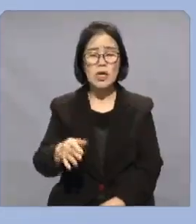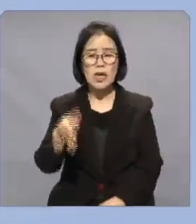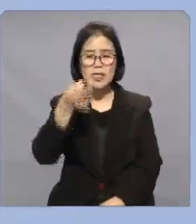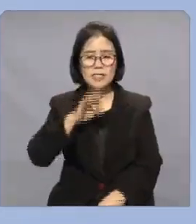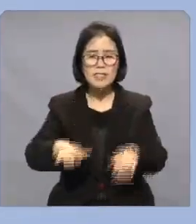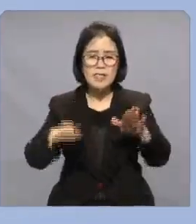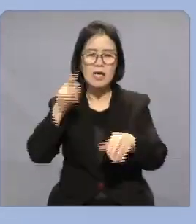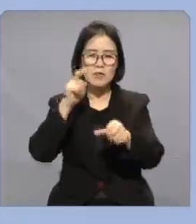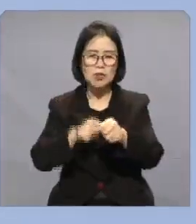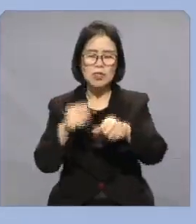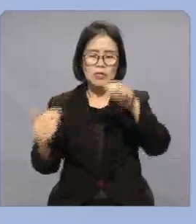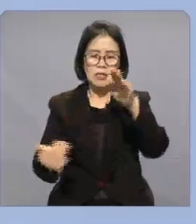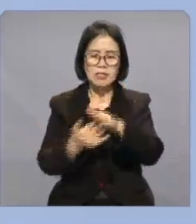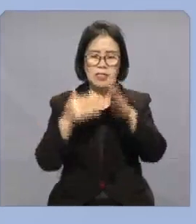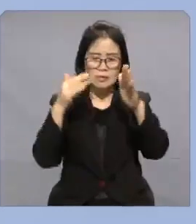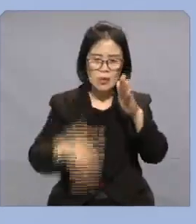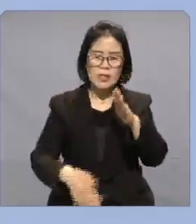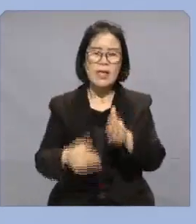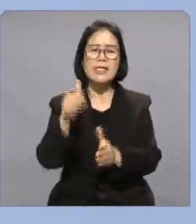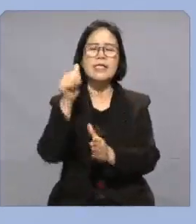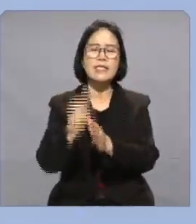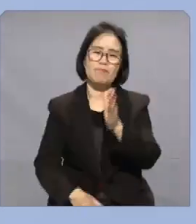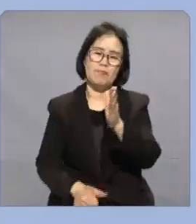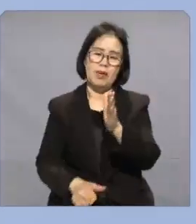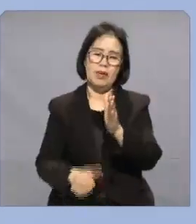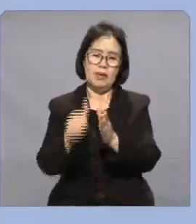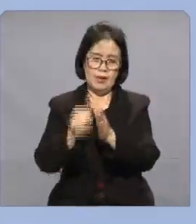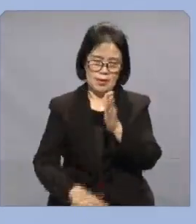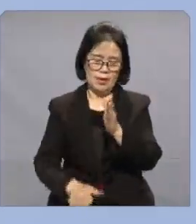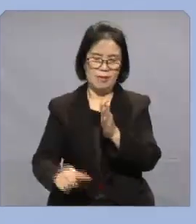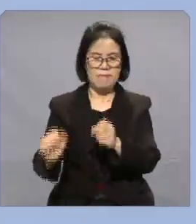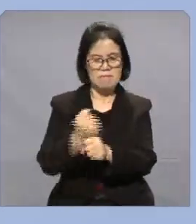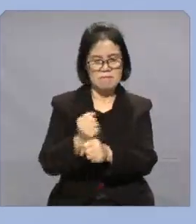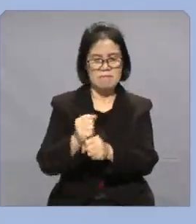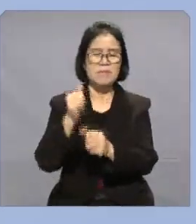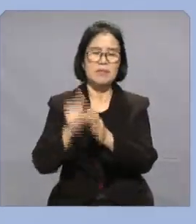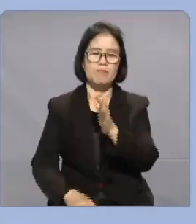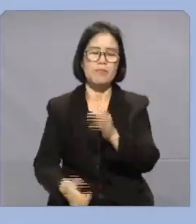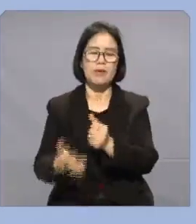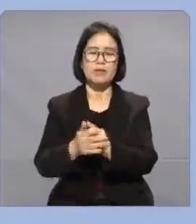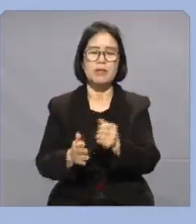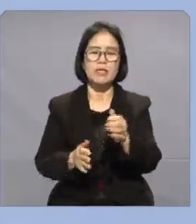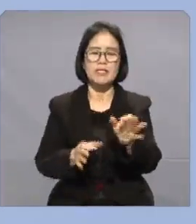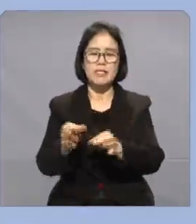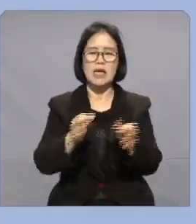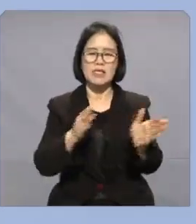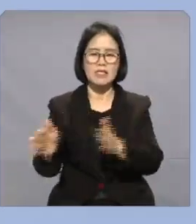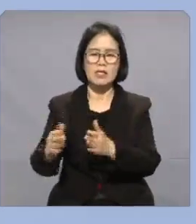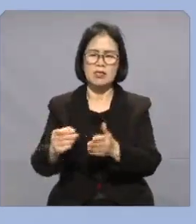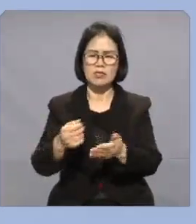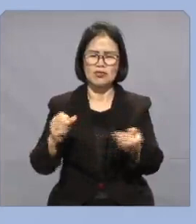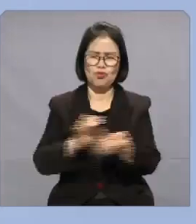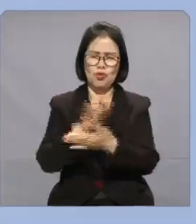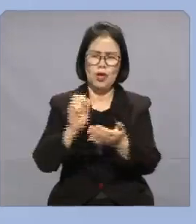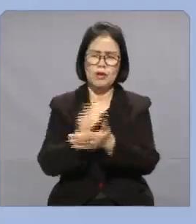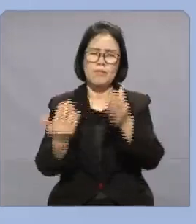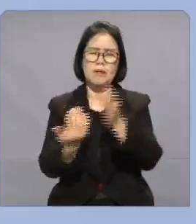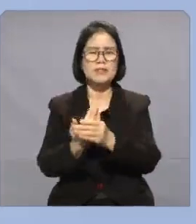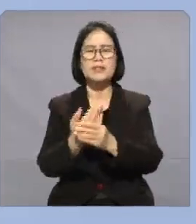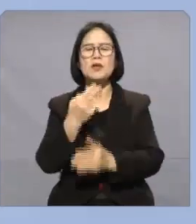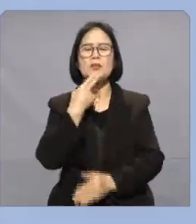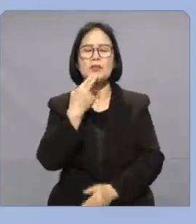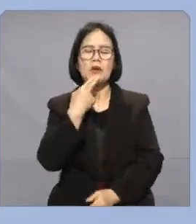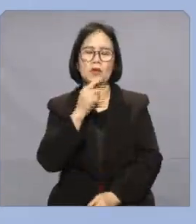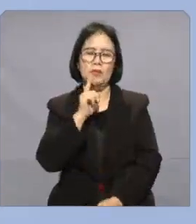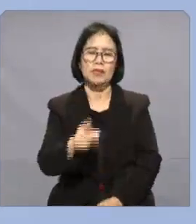시세차익 목적을 달성하지 못한 실패한 시세 조정으로 시장 질서에 중대한 교란이 발생했다 보기